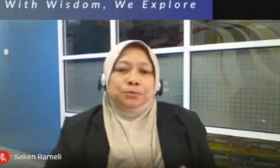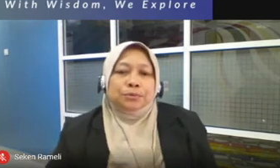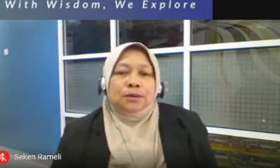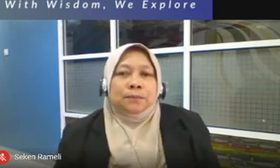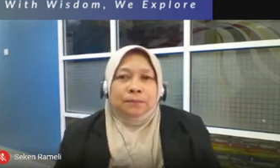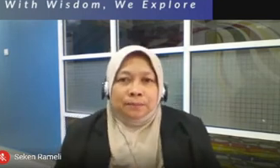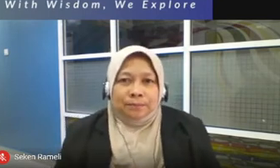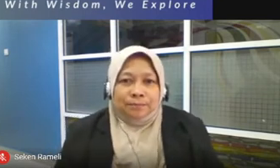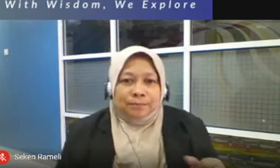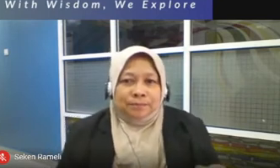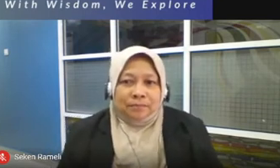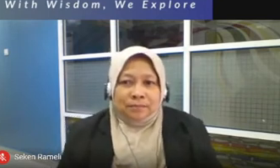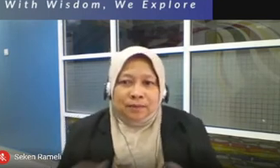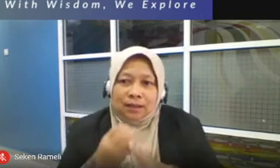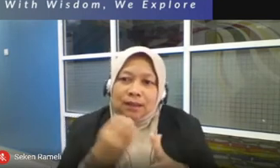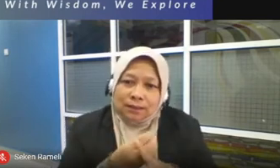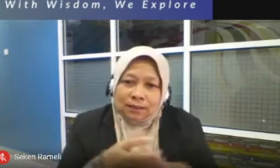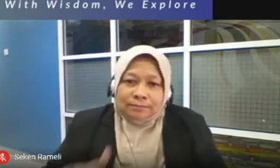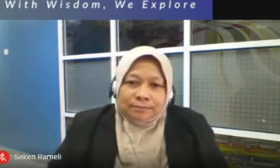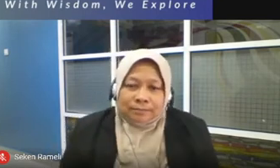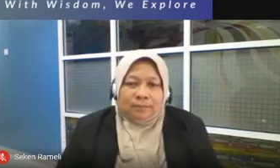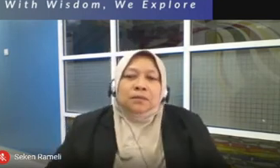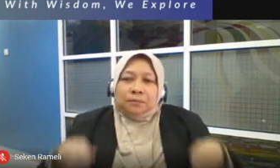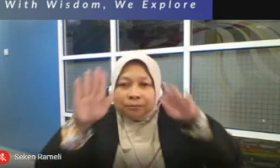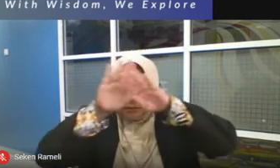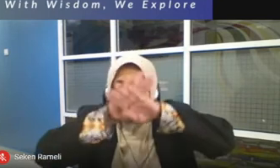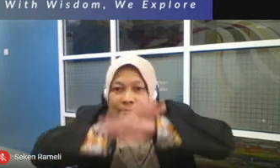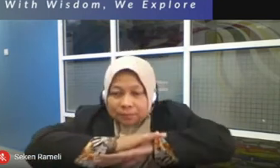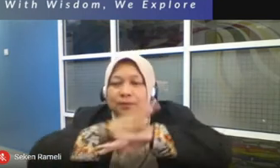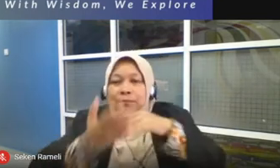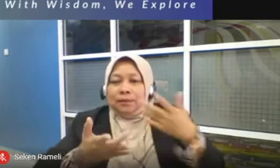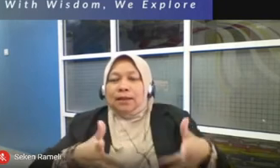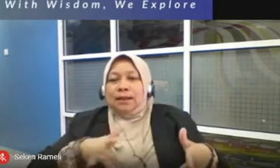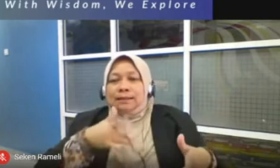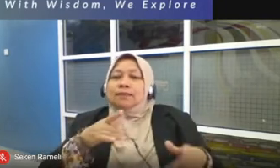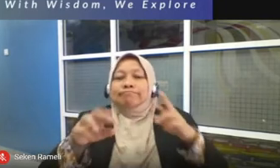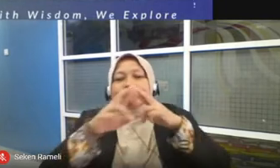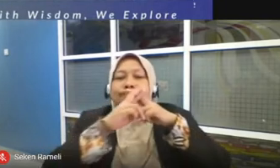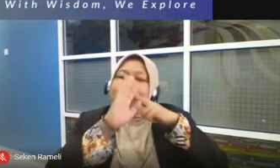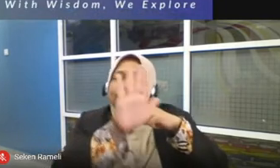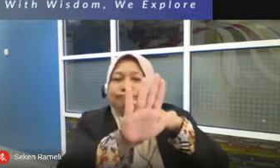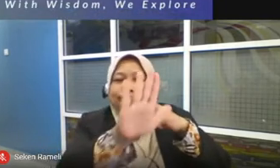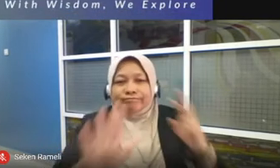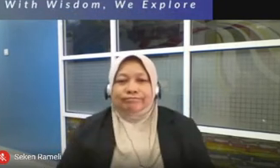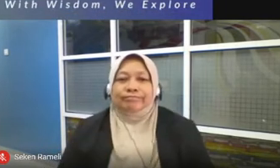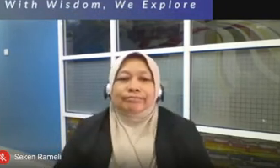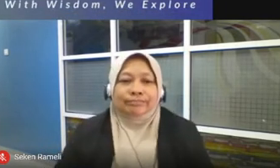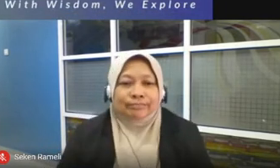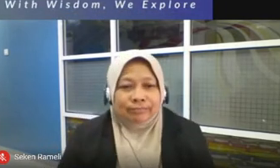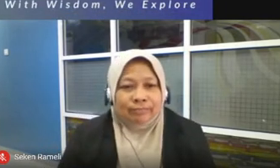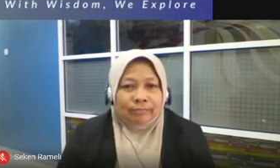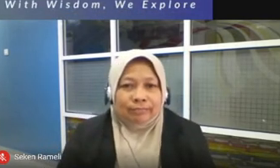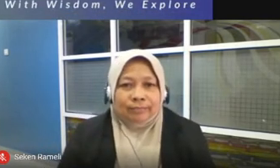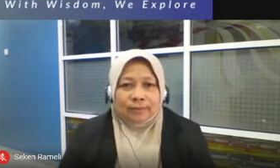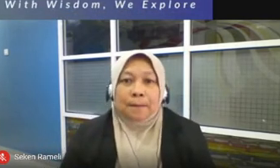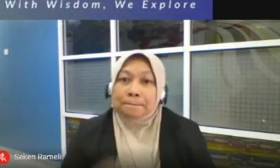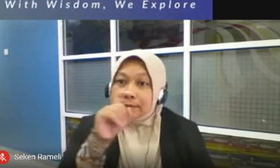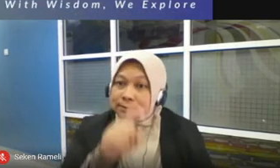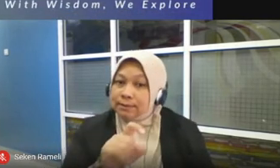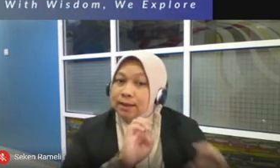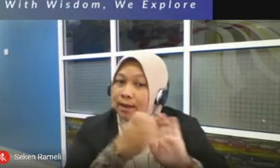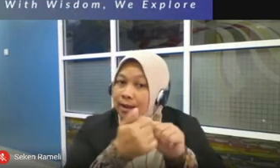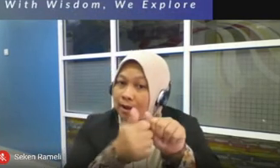gemetar. Ataupun dia nak menyembunyikan sesuatu lah. Dia ada rahsia dan sebagainya. Okay. Jadi elakkan kedudukan